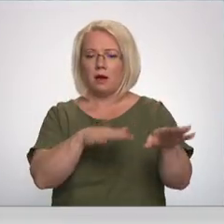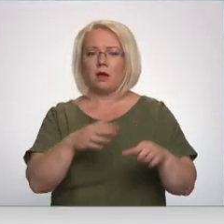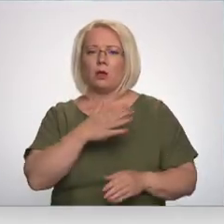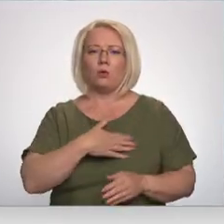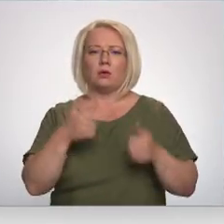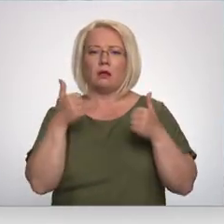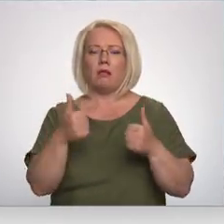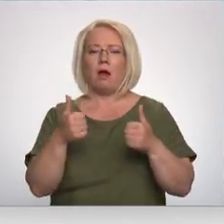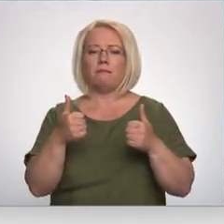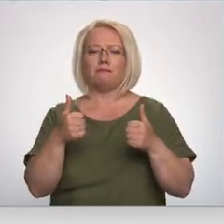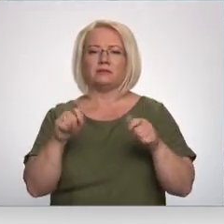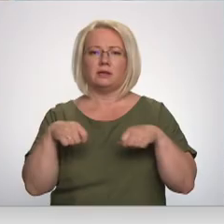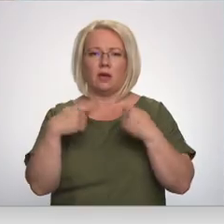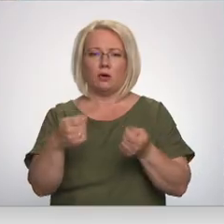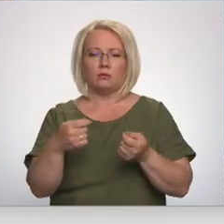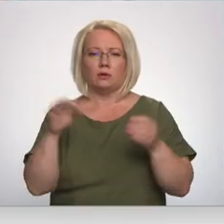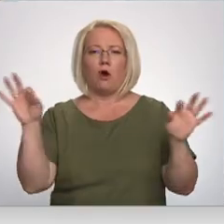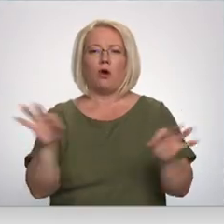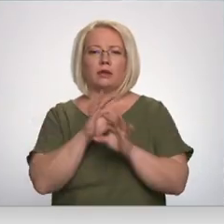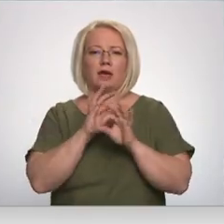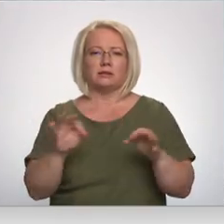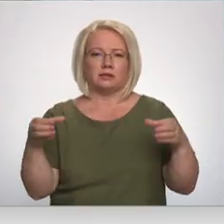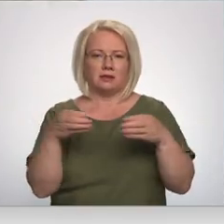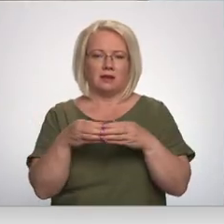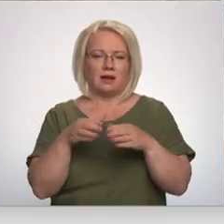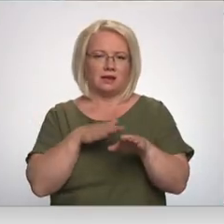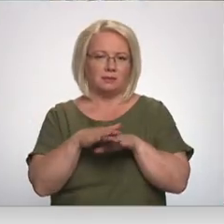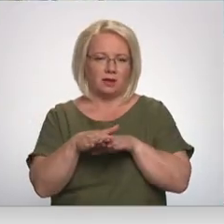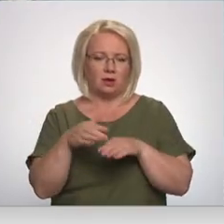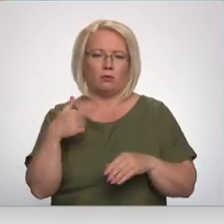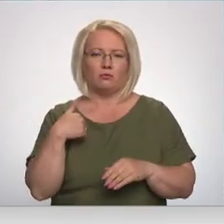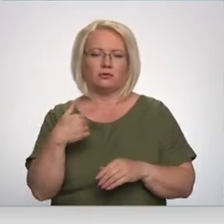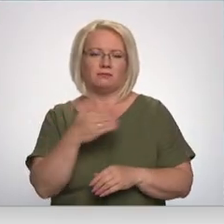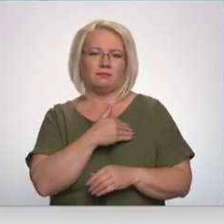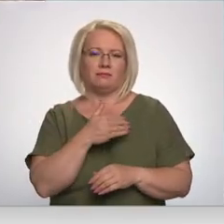sniegums orķestra izpildījumā. Tas mūs uzrunāja ļoti, patika.